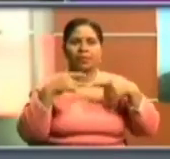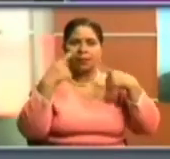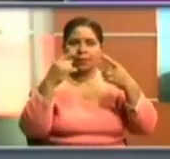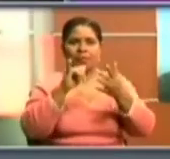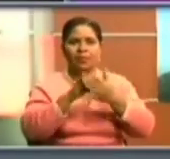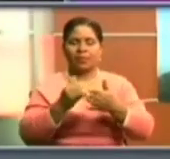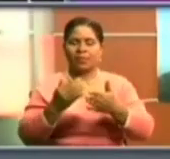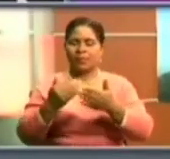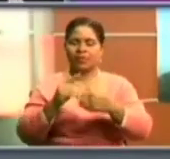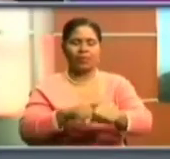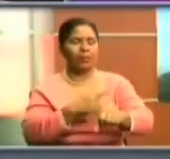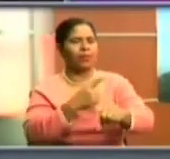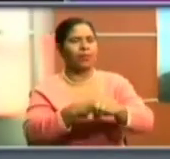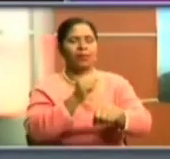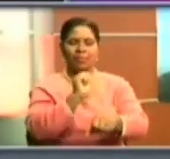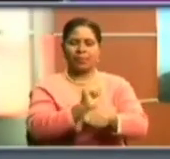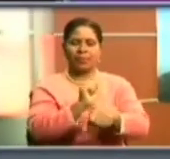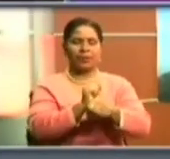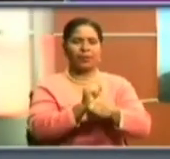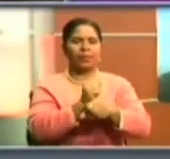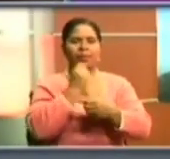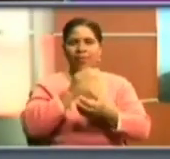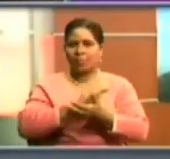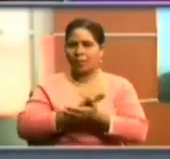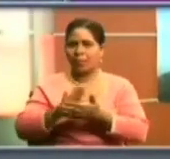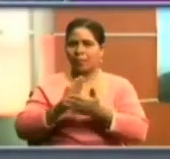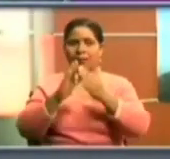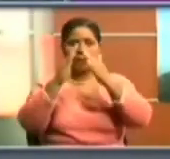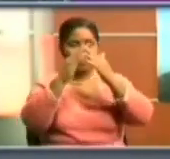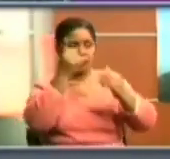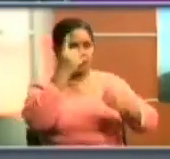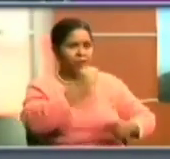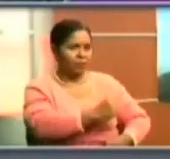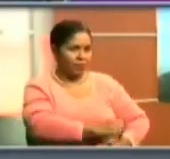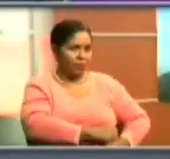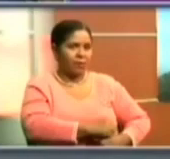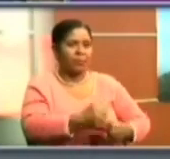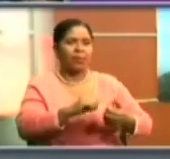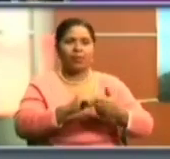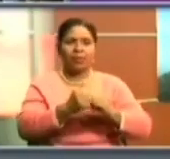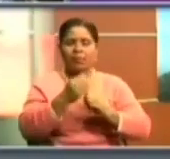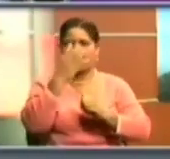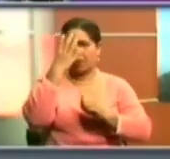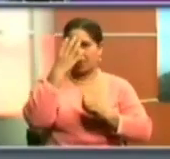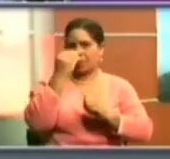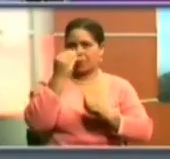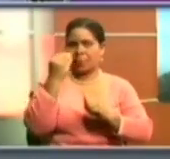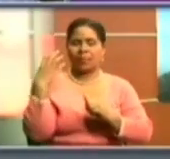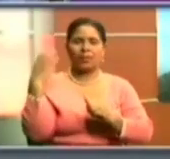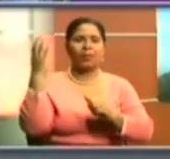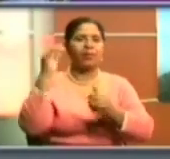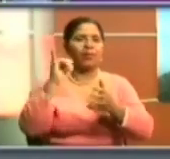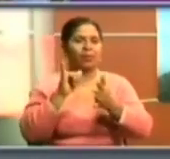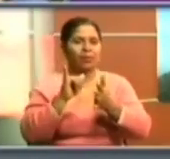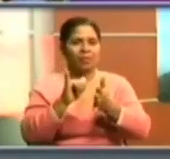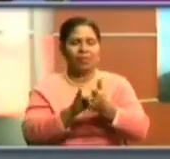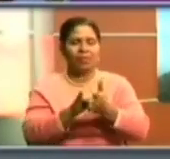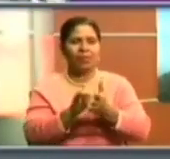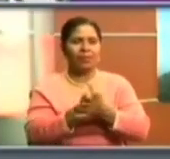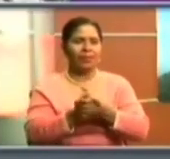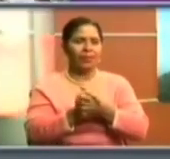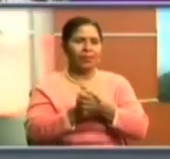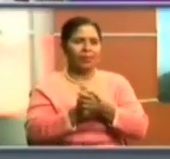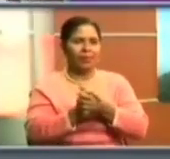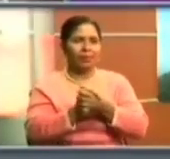annoncer avant longtemps travail réaménagement quartier général là. Une façon pour loger commandement au état-major force